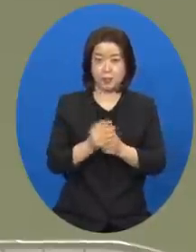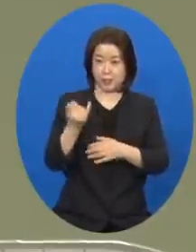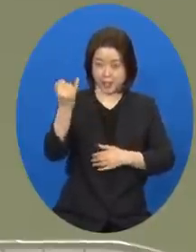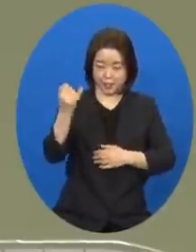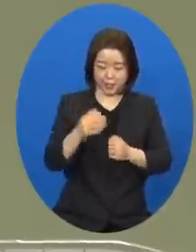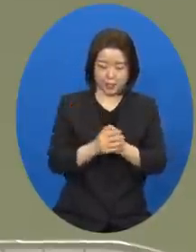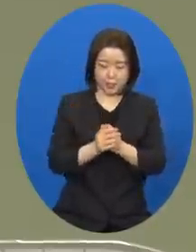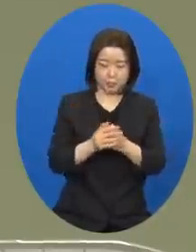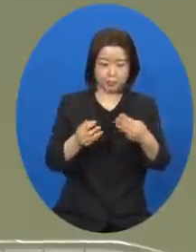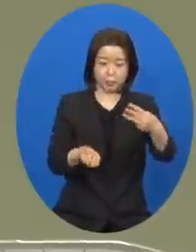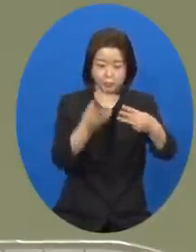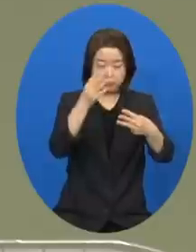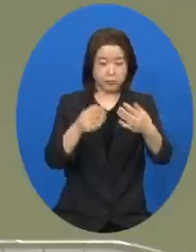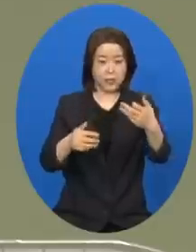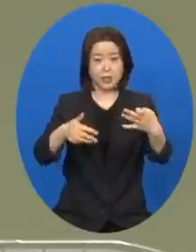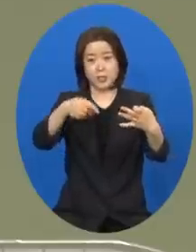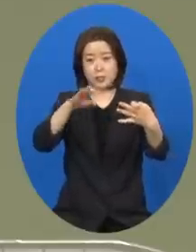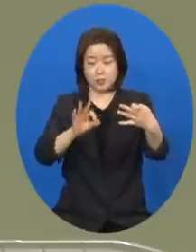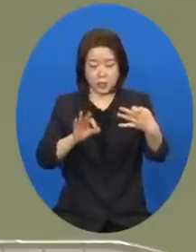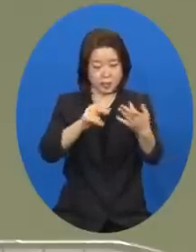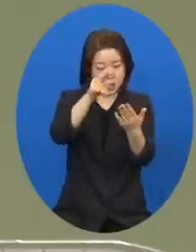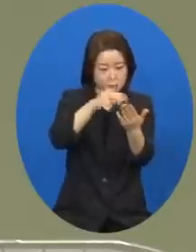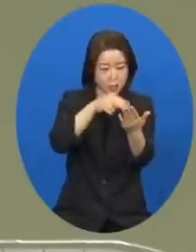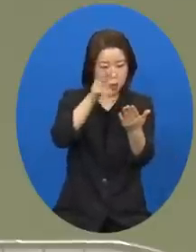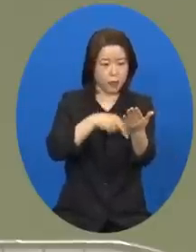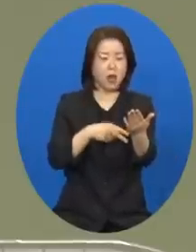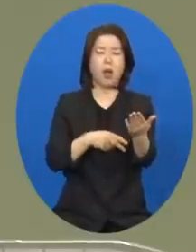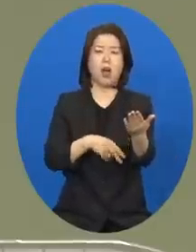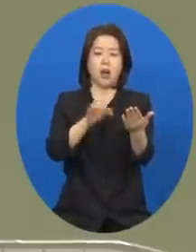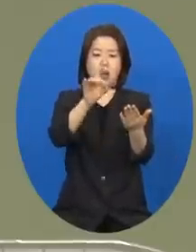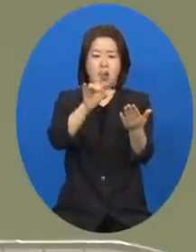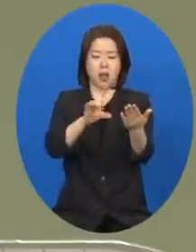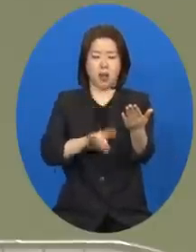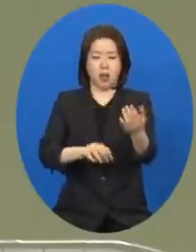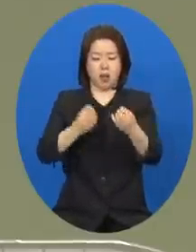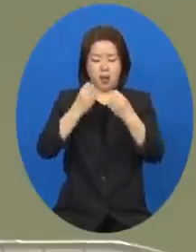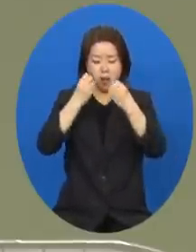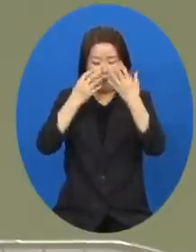14장을 읽어보니까 하나하나가 다 그렇게 새롭더라는 거죠.